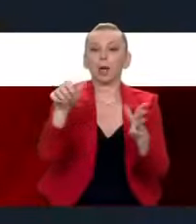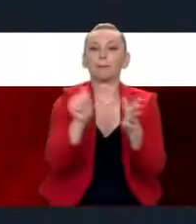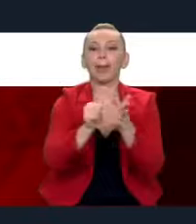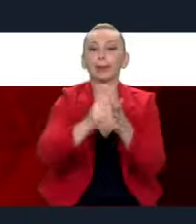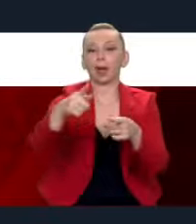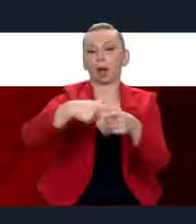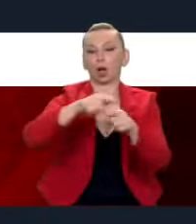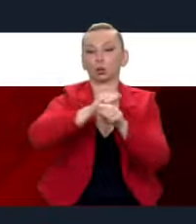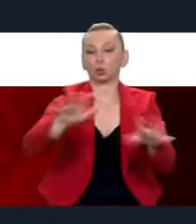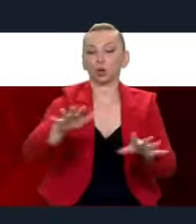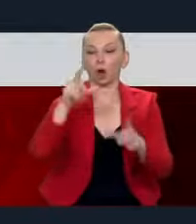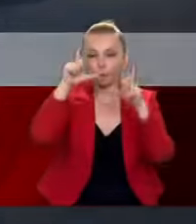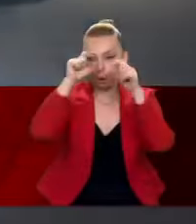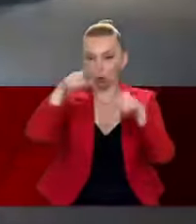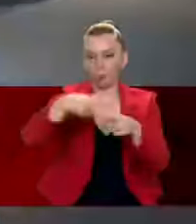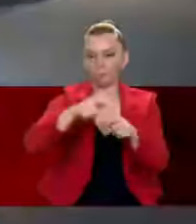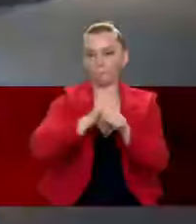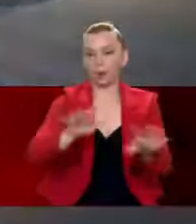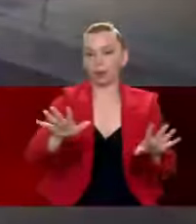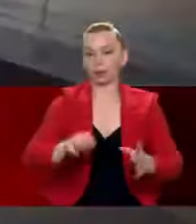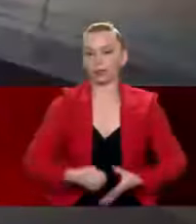medyadan duyurdu. Fotoğraflar paylaştı.